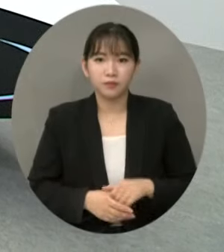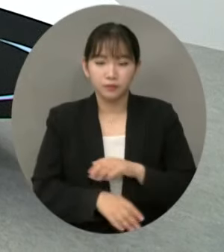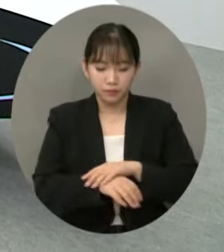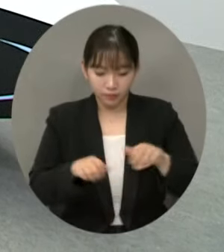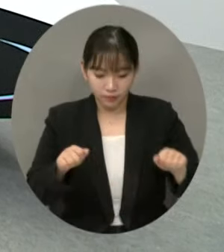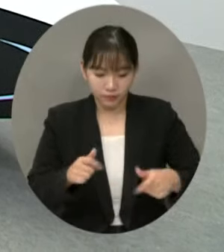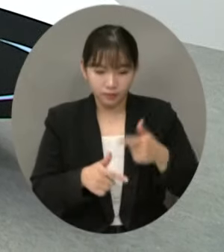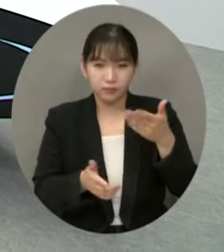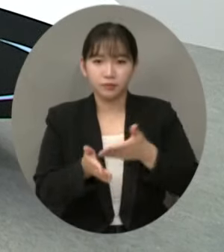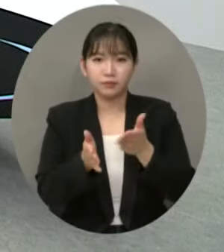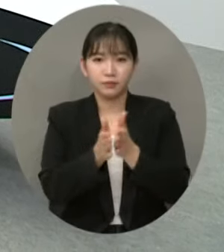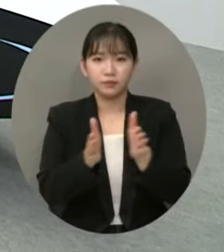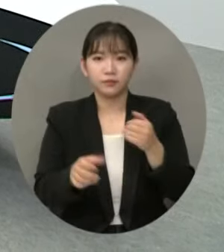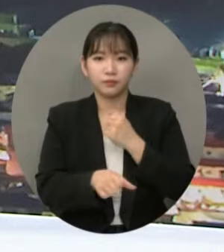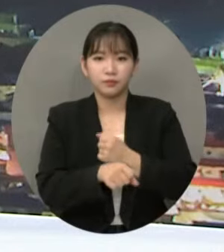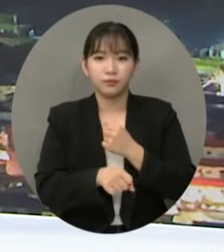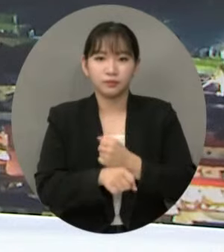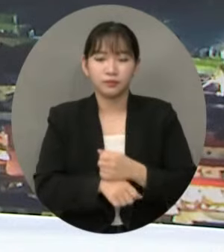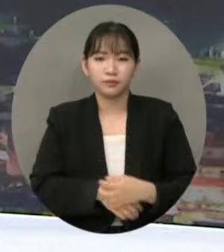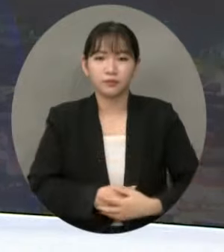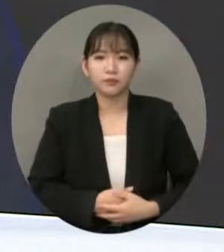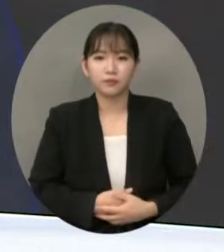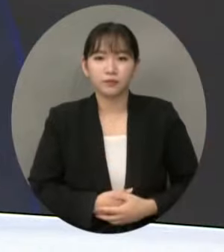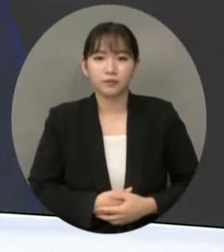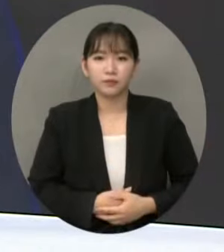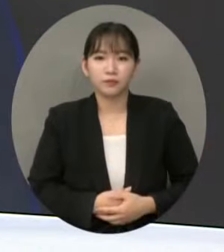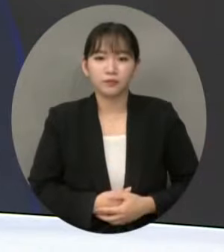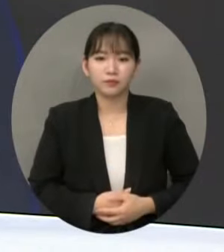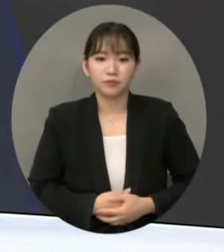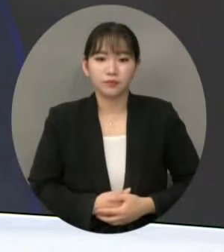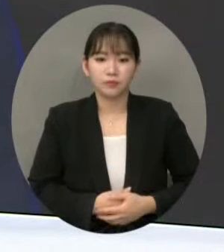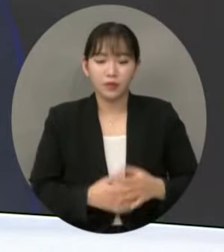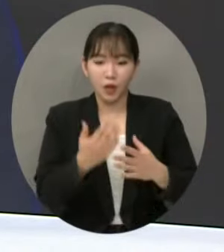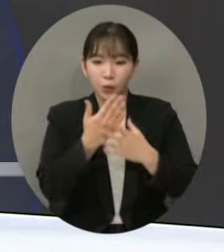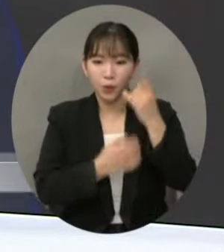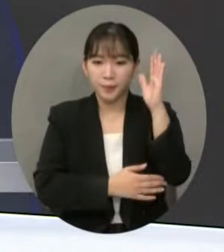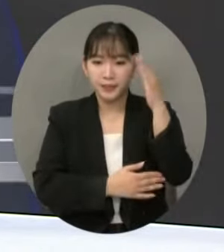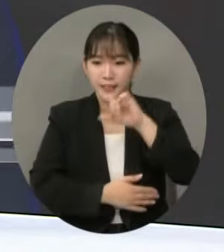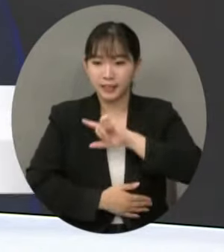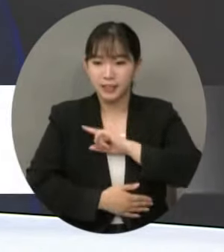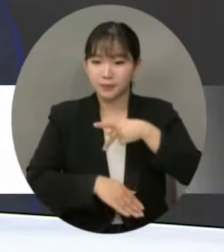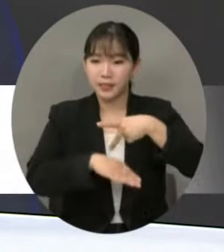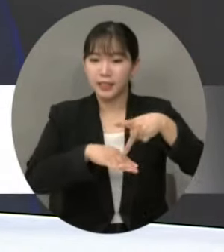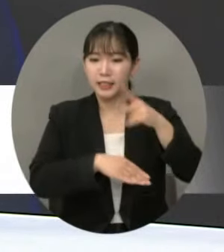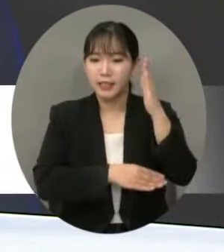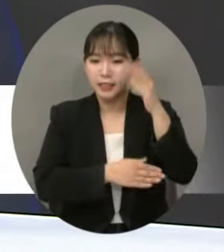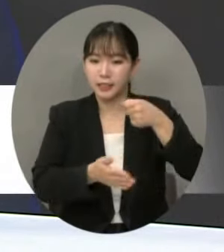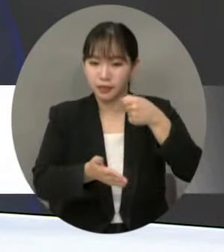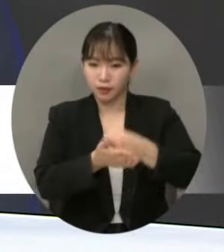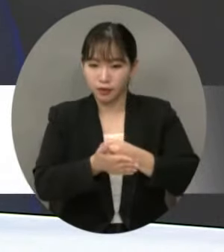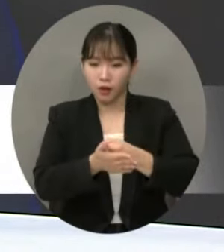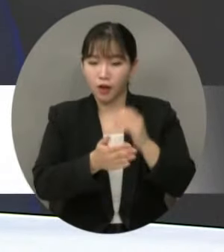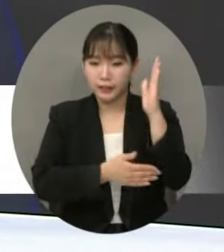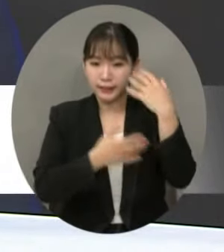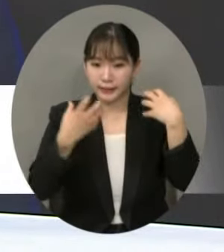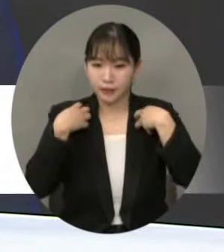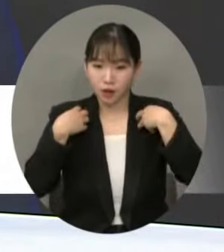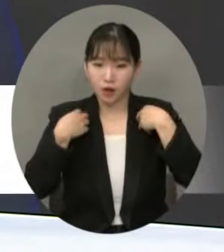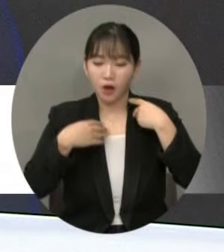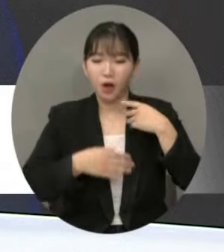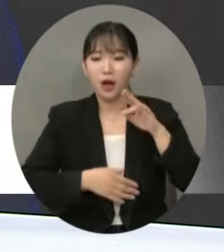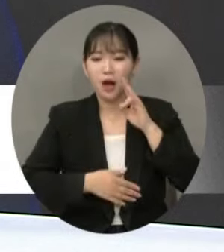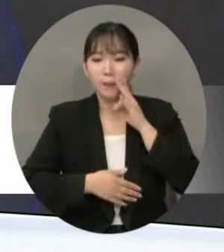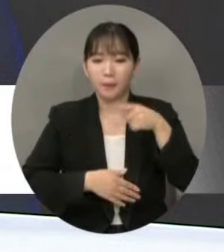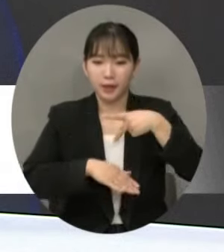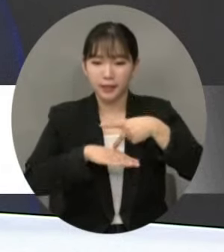여러분 안녕하십니까? 목포 MBC 뉴스데스크입니다. 통합시의 명칭은 신안시로 하고 통합시청도 앞에도